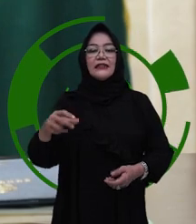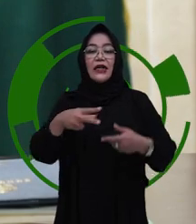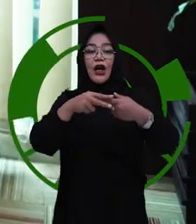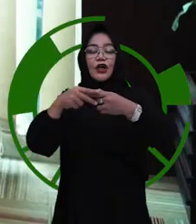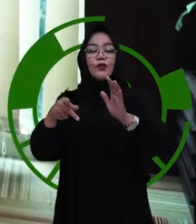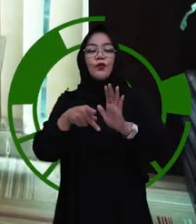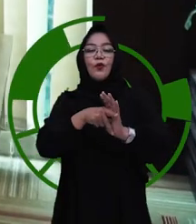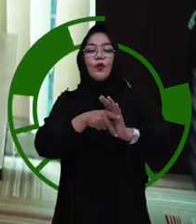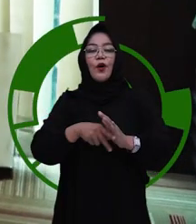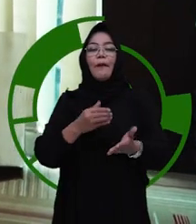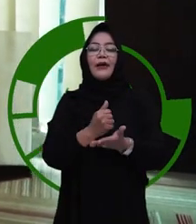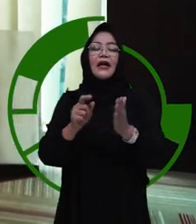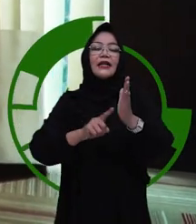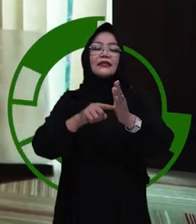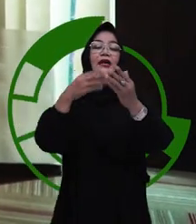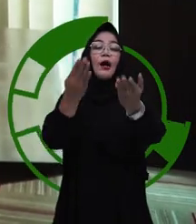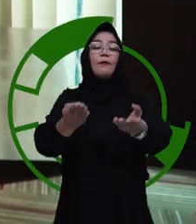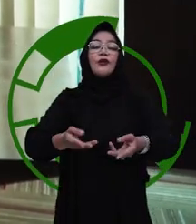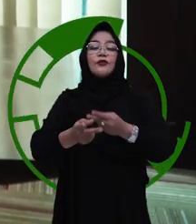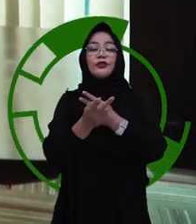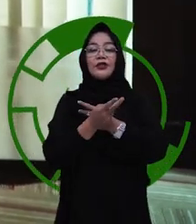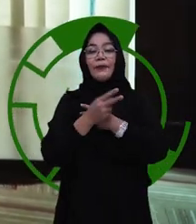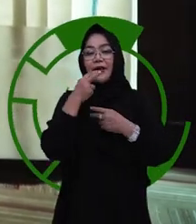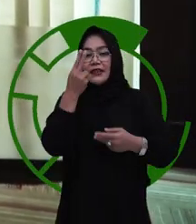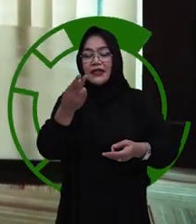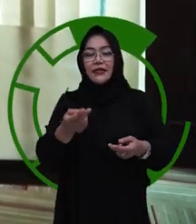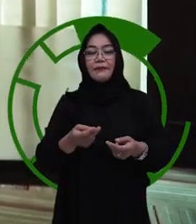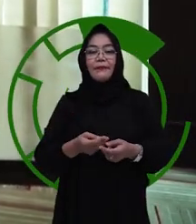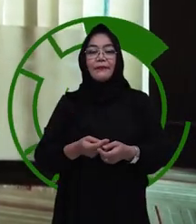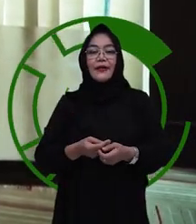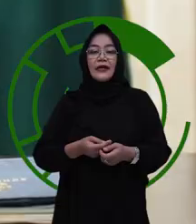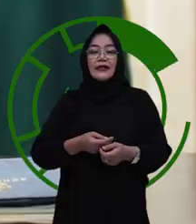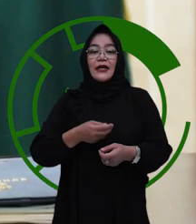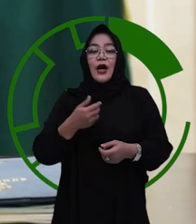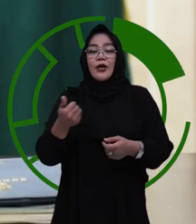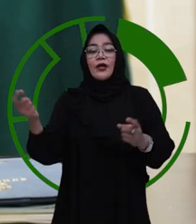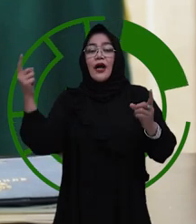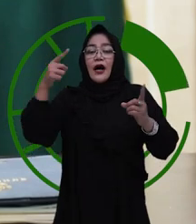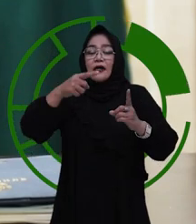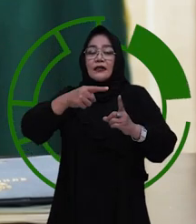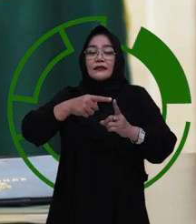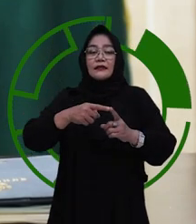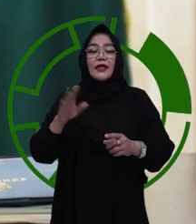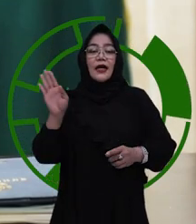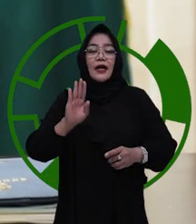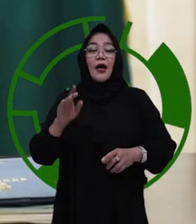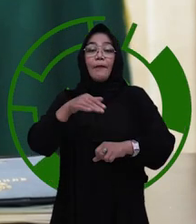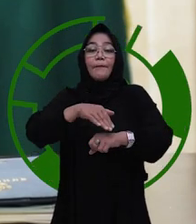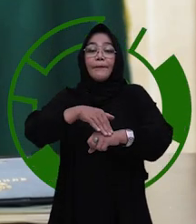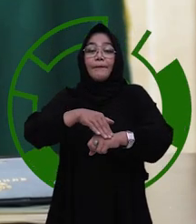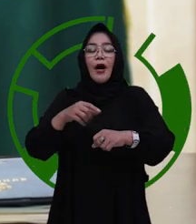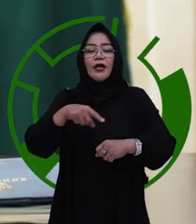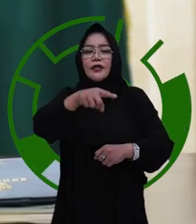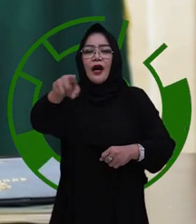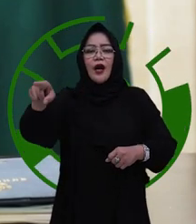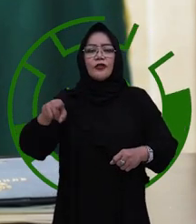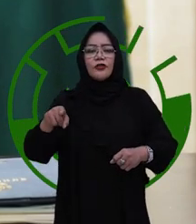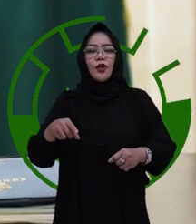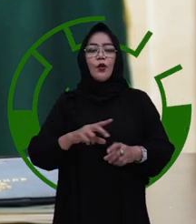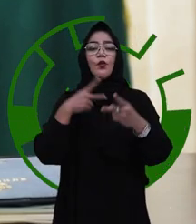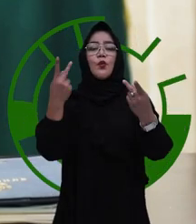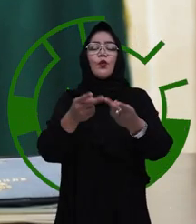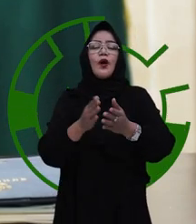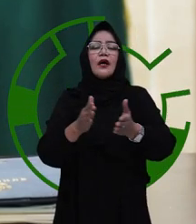Jakarta, mengucapkan terima kasih yang tak terhingga kepada seluruh keluarga besar Pengadilan